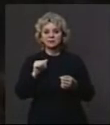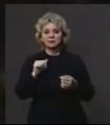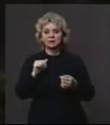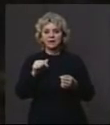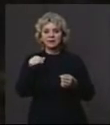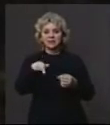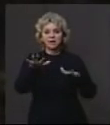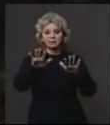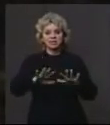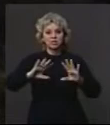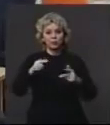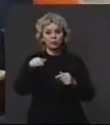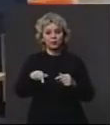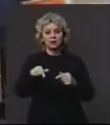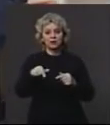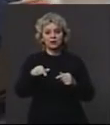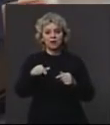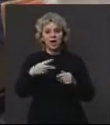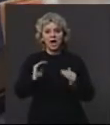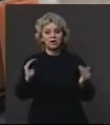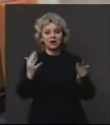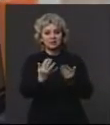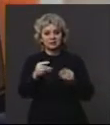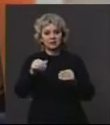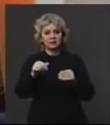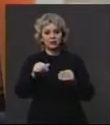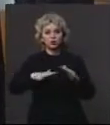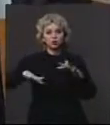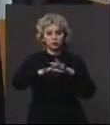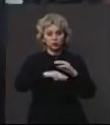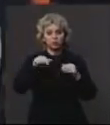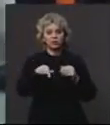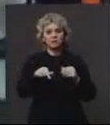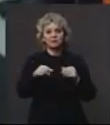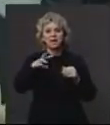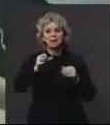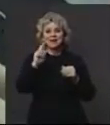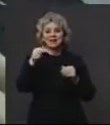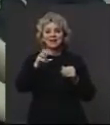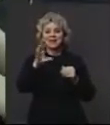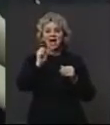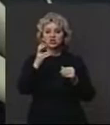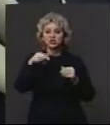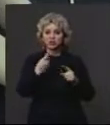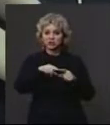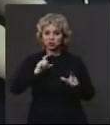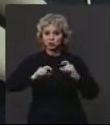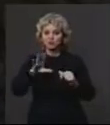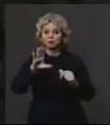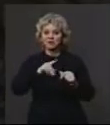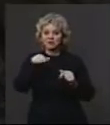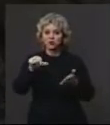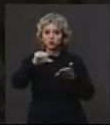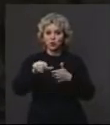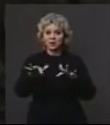30-35. На месте происшествия мы оградили территорию. Манекен Анжела для студентов частенько играет